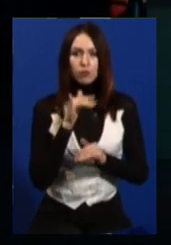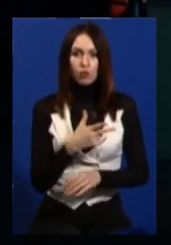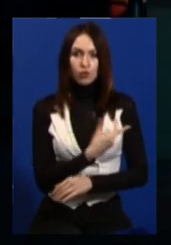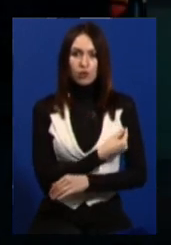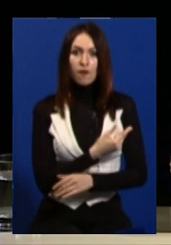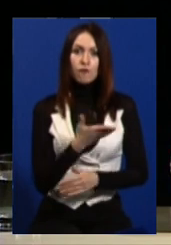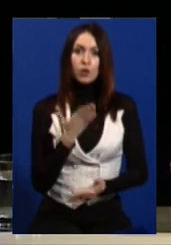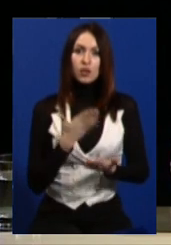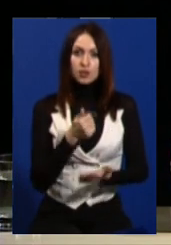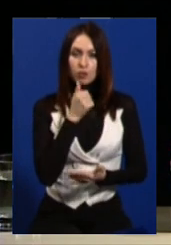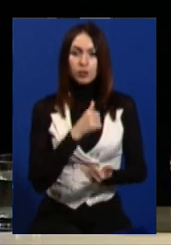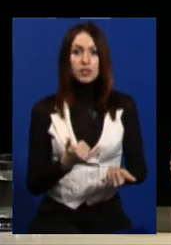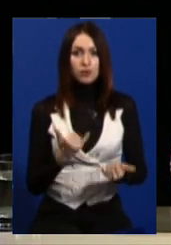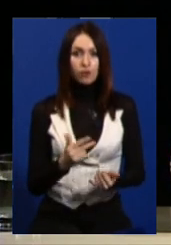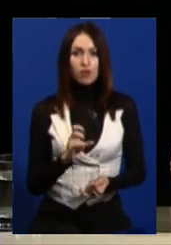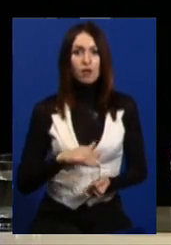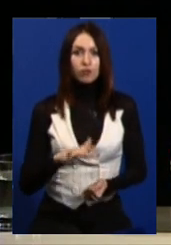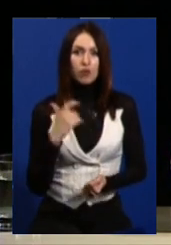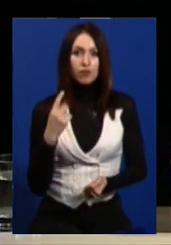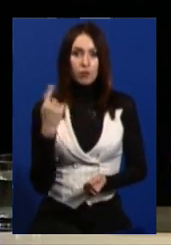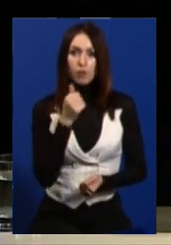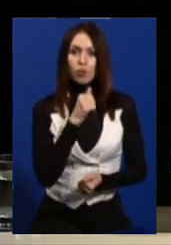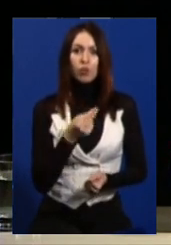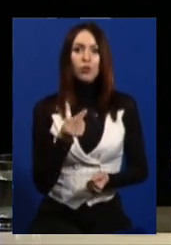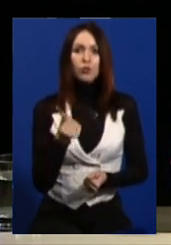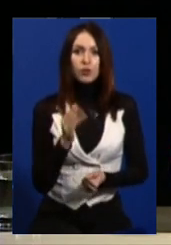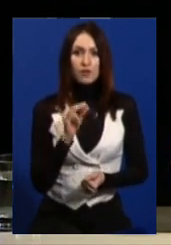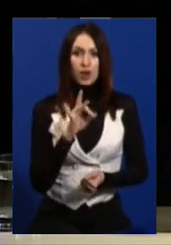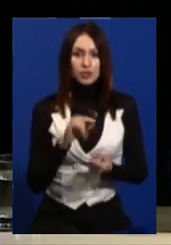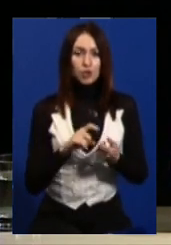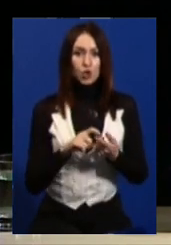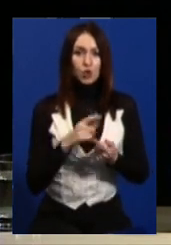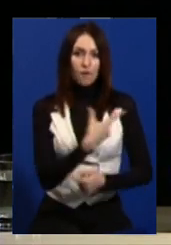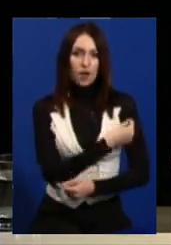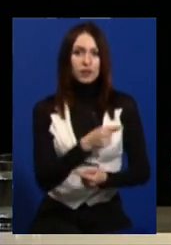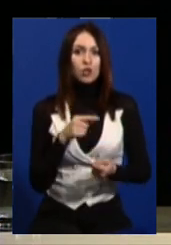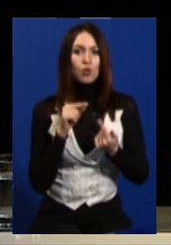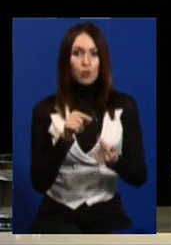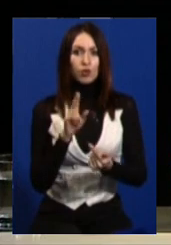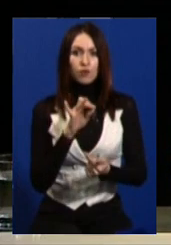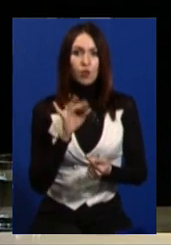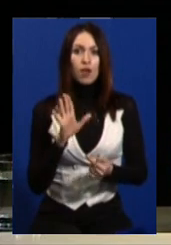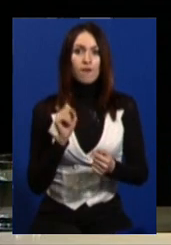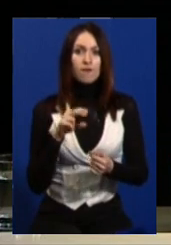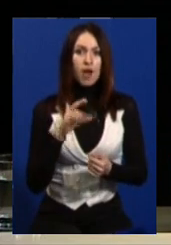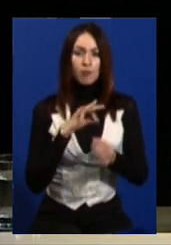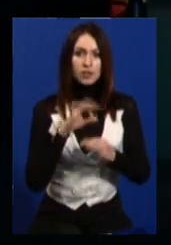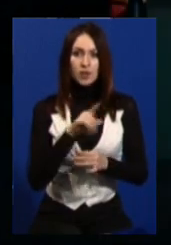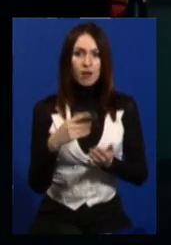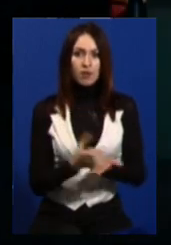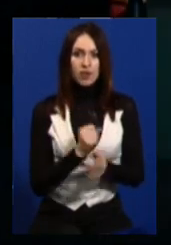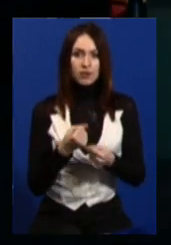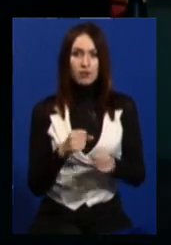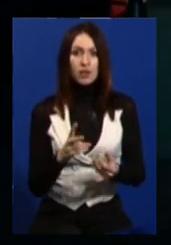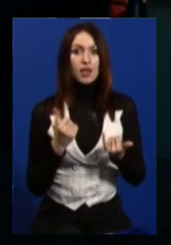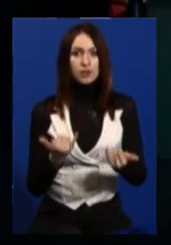Ну от, якщо попытаться сьогодні на території Харківської області купити вакцину проти корі, то її в аптеках знайти невозможно. Вона